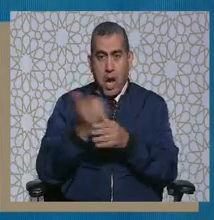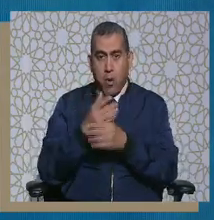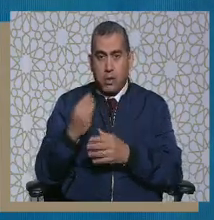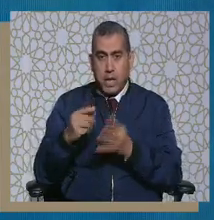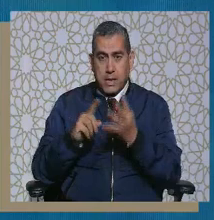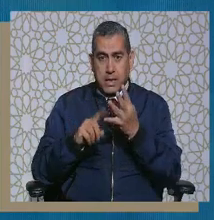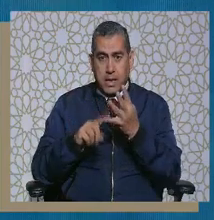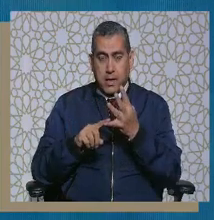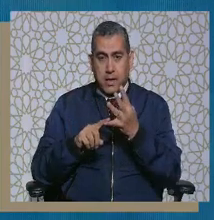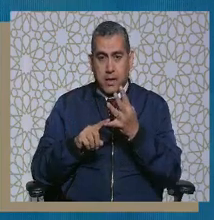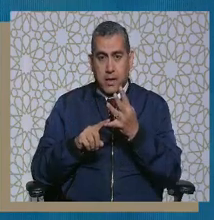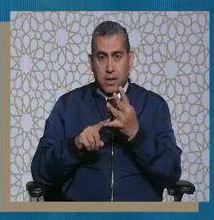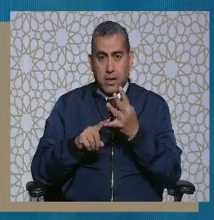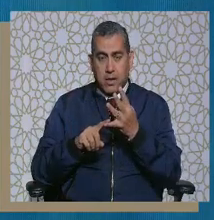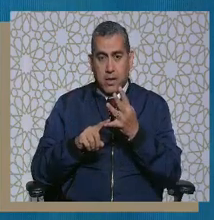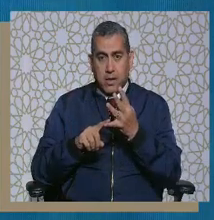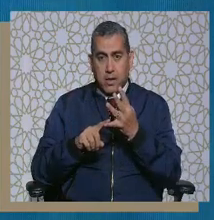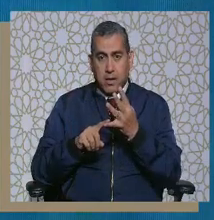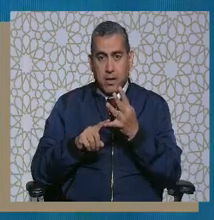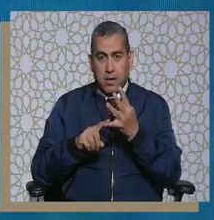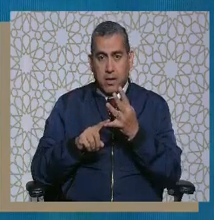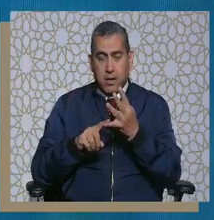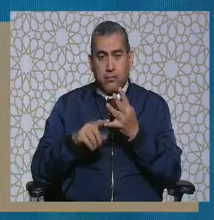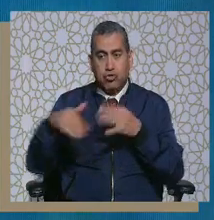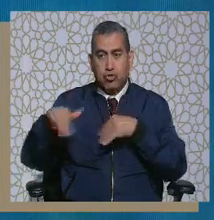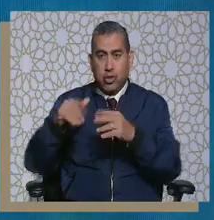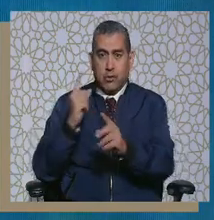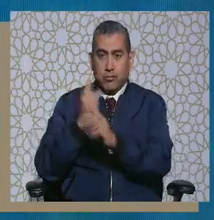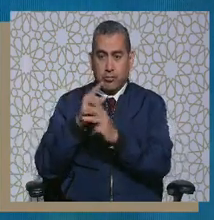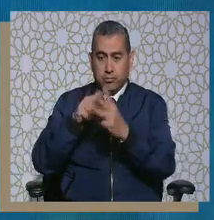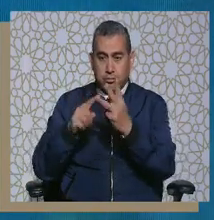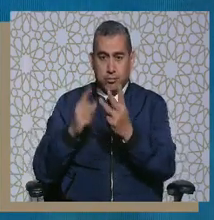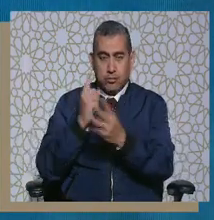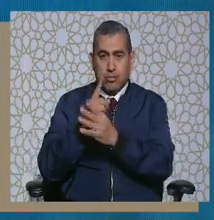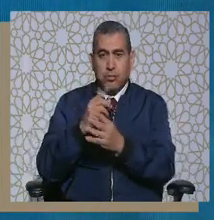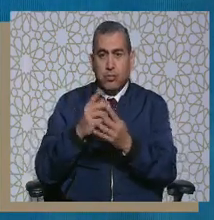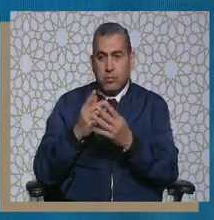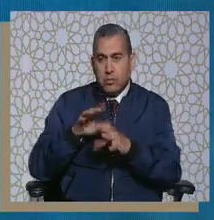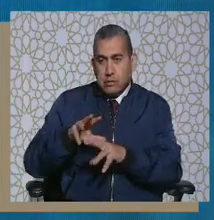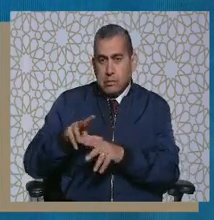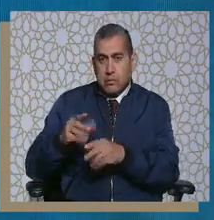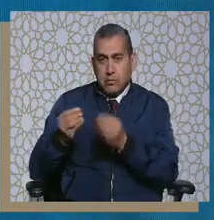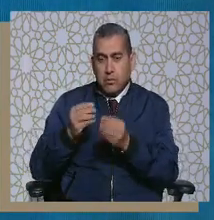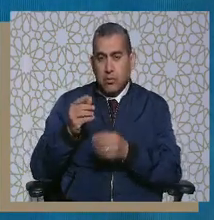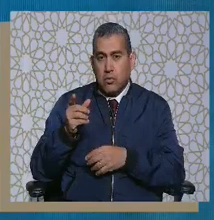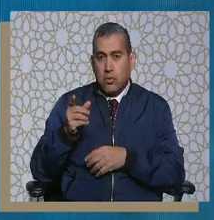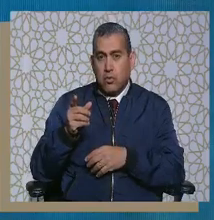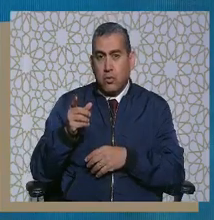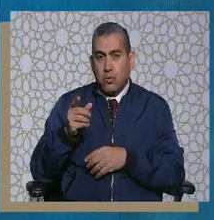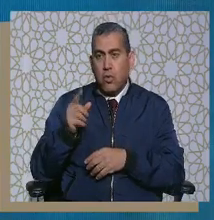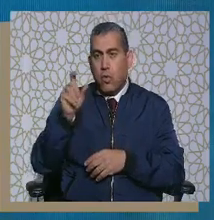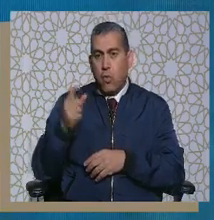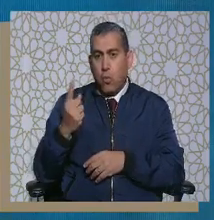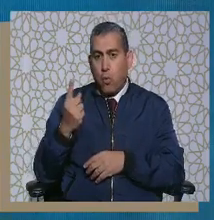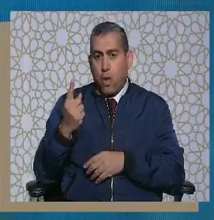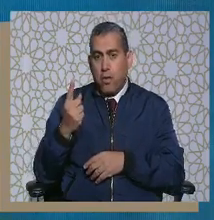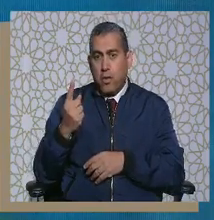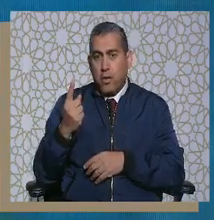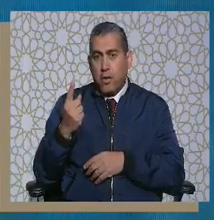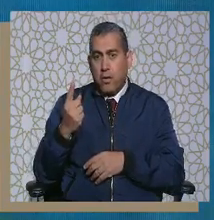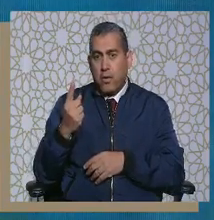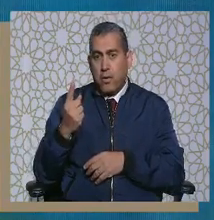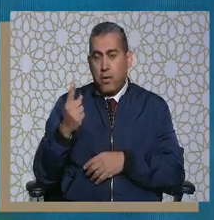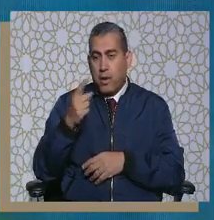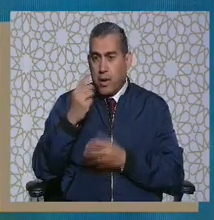ا قابلوها يعني قابلوها في الشارع والثلاثه قالوا لها شوفي واحد ا امشي